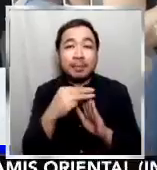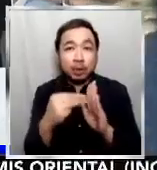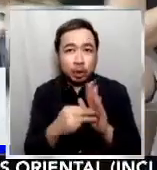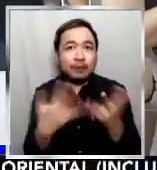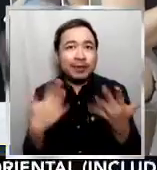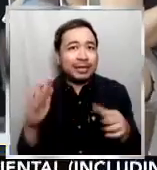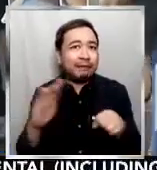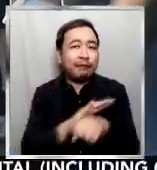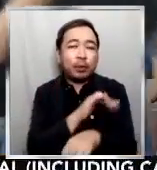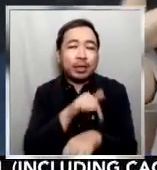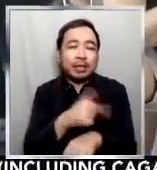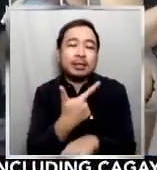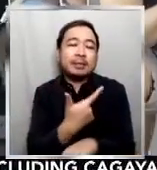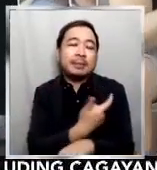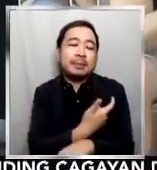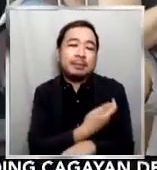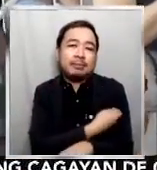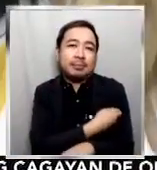Manila.